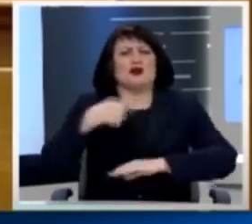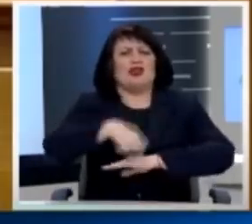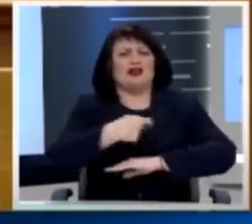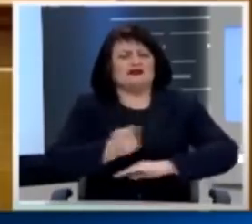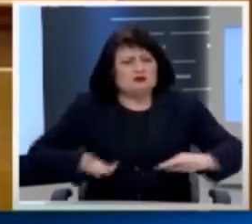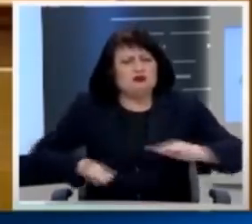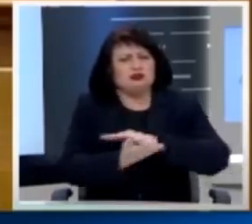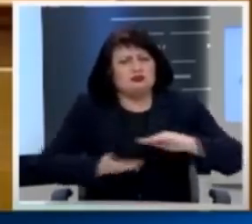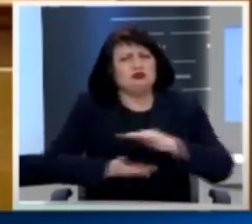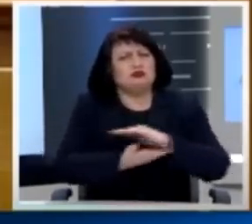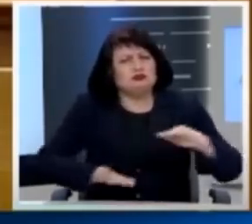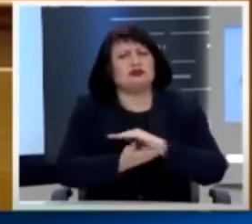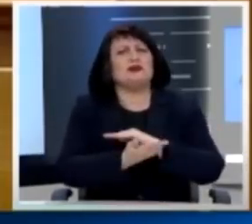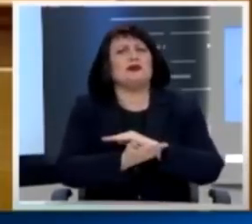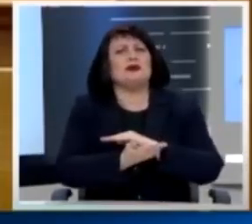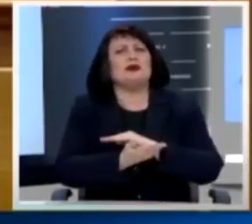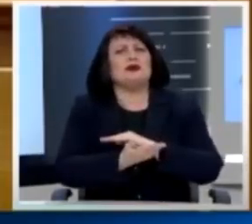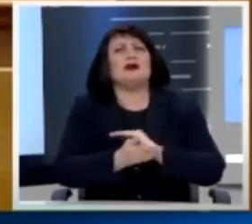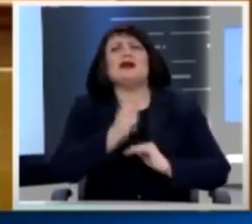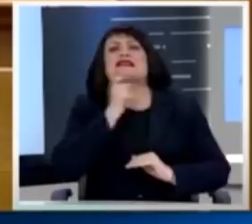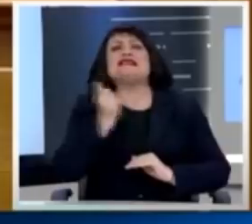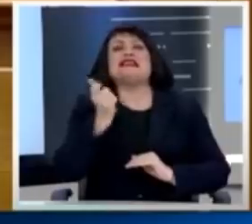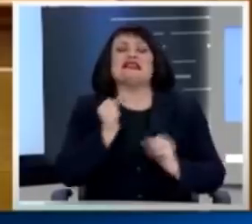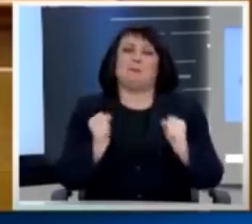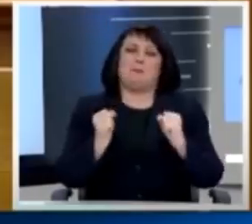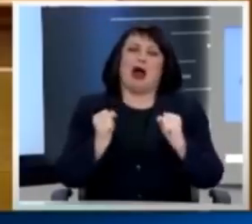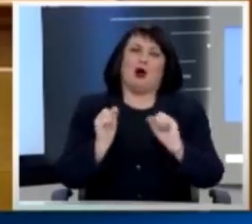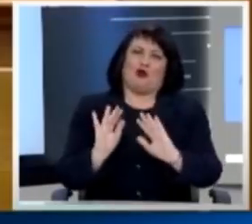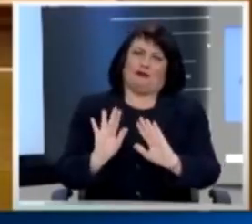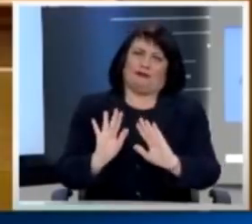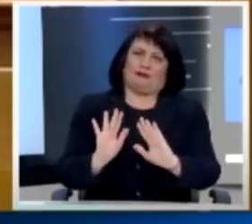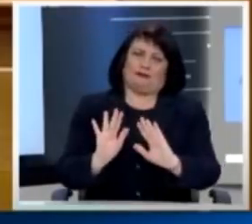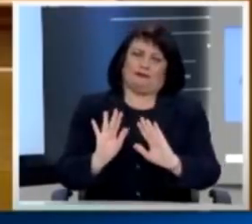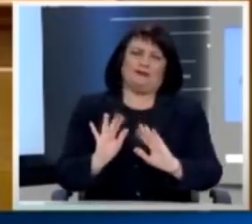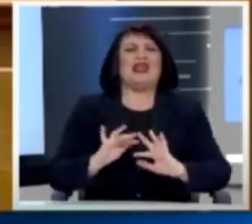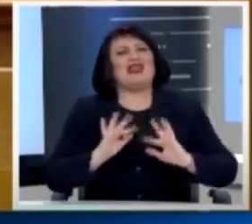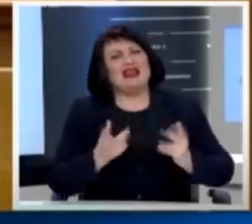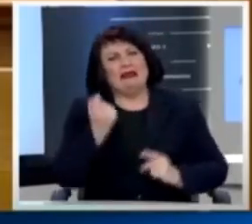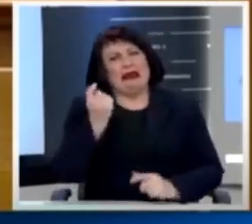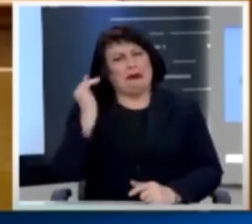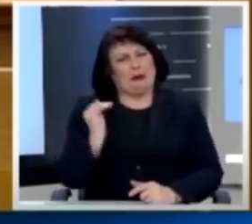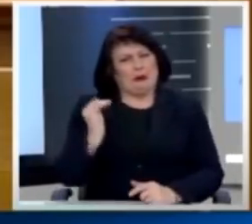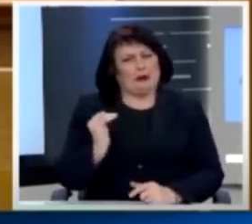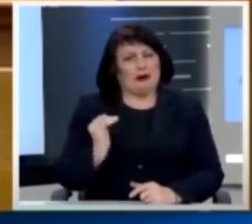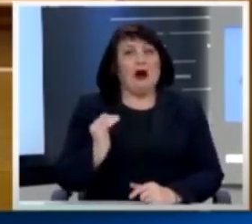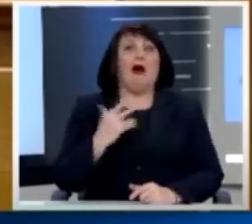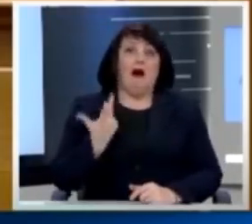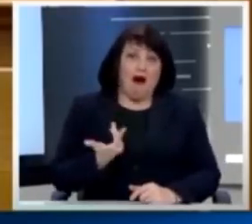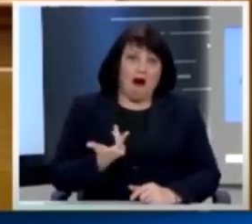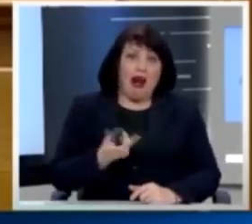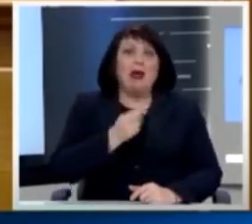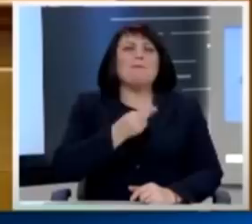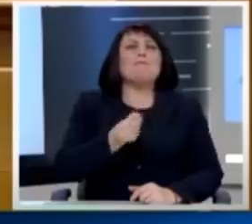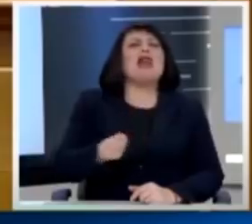δικαστικές προσφυγές θα παγώσουν οι συντάξεις τους, δηλαδή θα μειωθούν λίγο αφού θα ανέβει